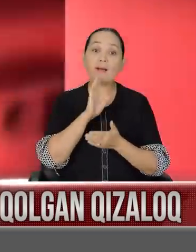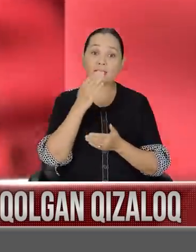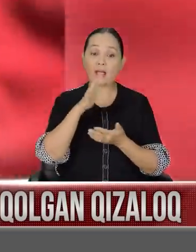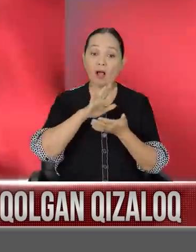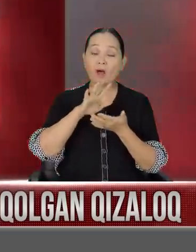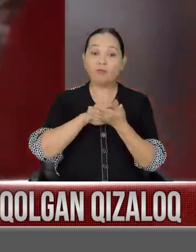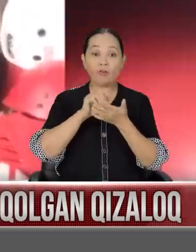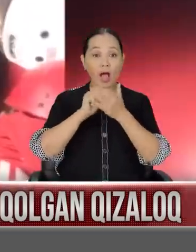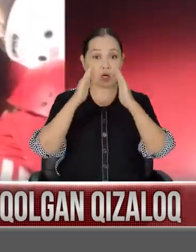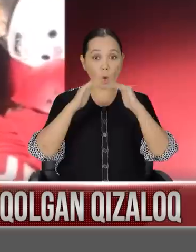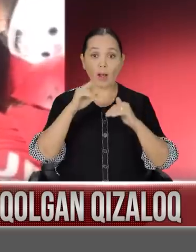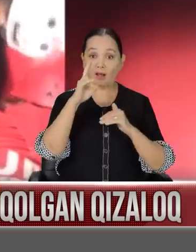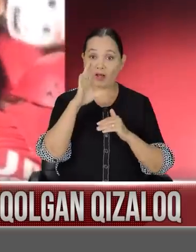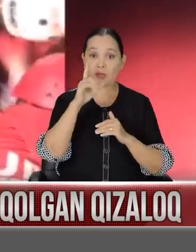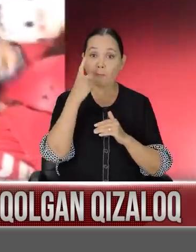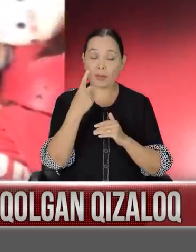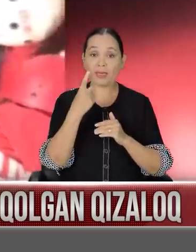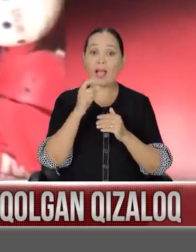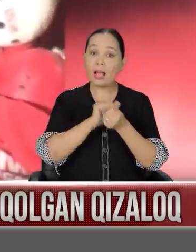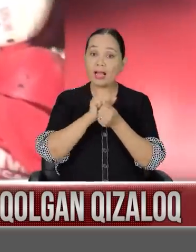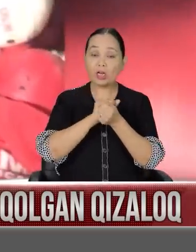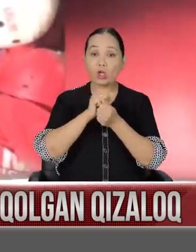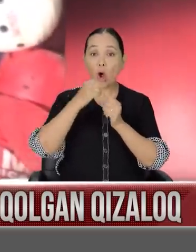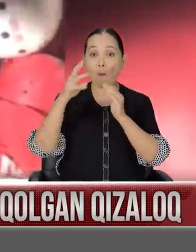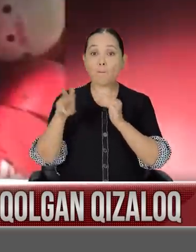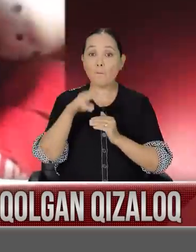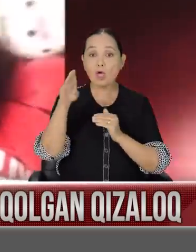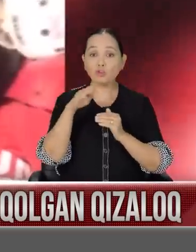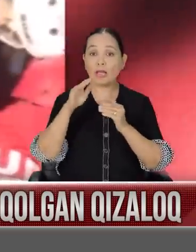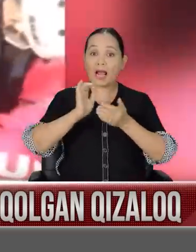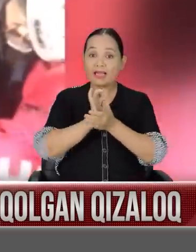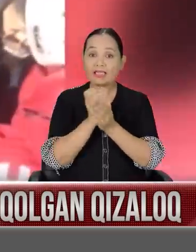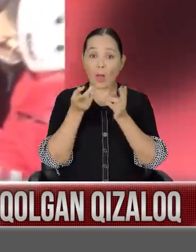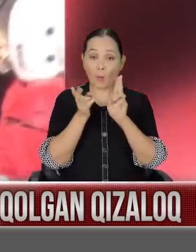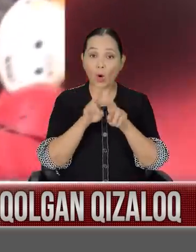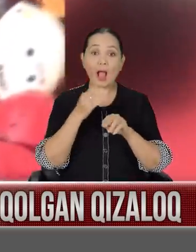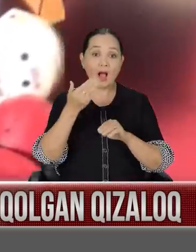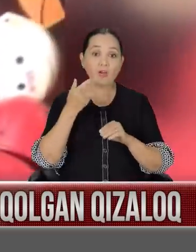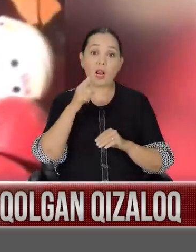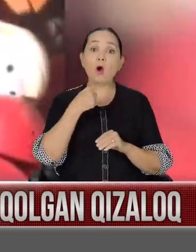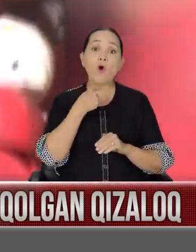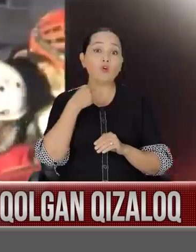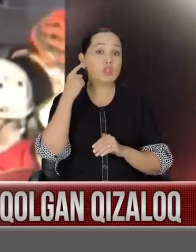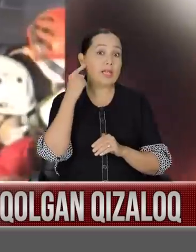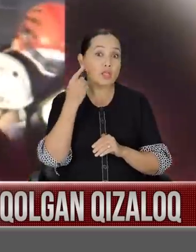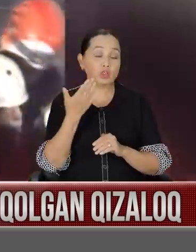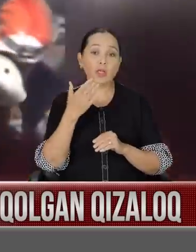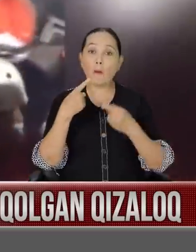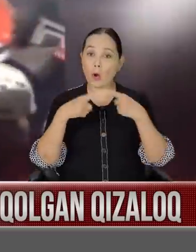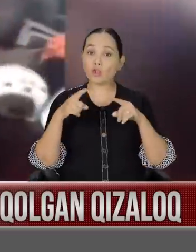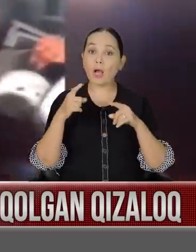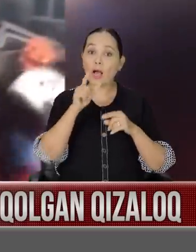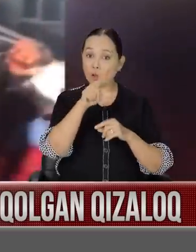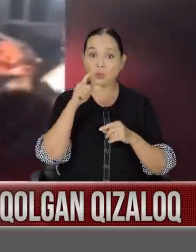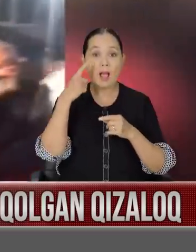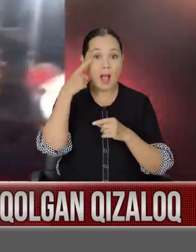ko'ra, qizcha vayron bo'lgan kvartiralardan biridagi kir yuvish mashinasining yonida qisilib qolgan. Avvalgi uning ovozini eshitdim va